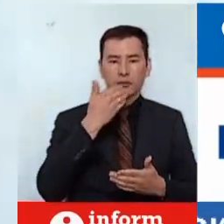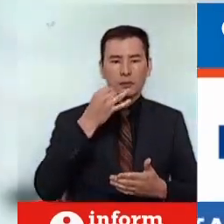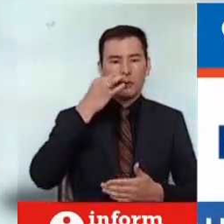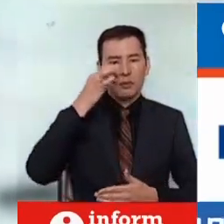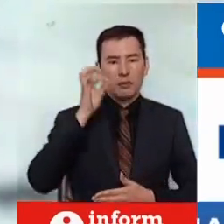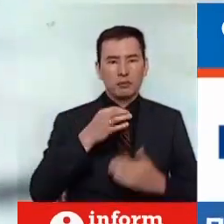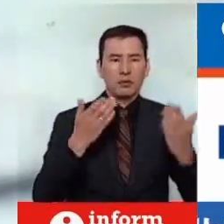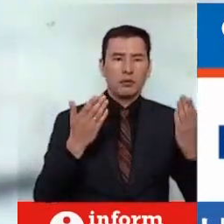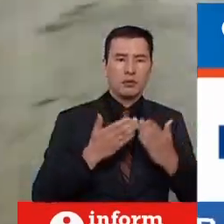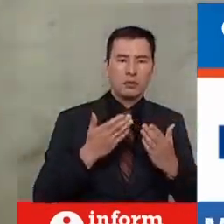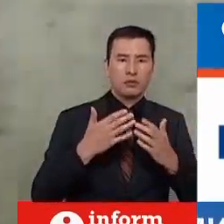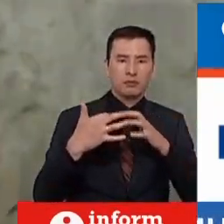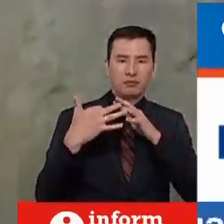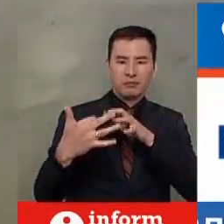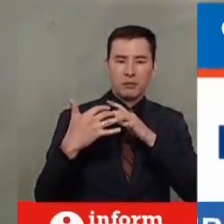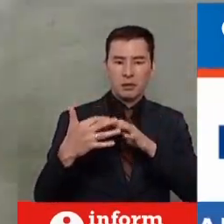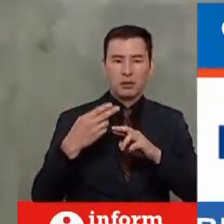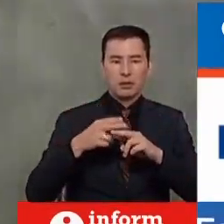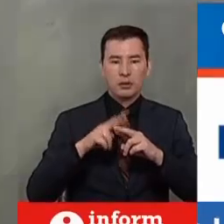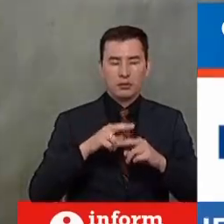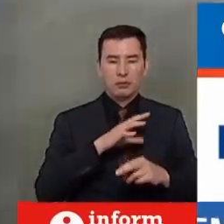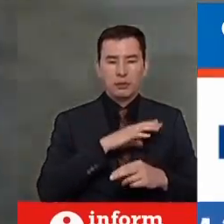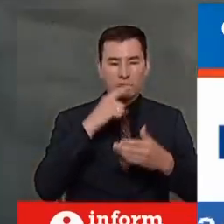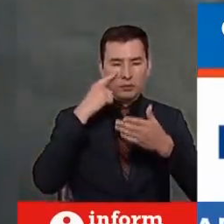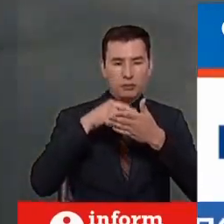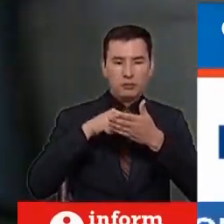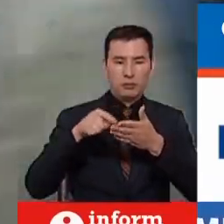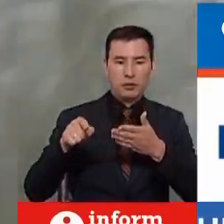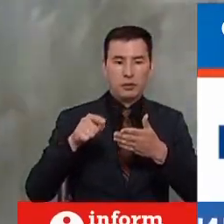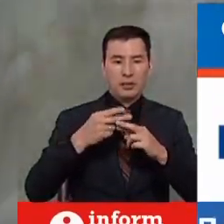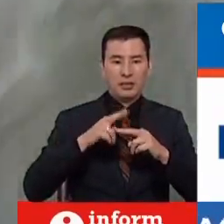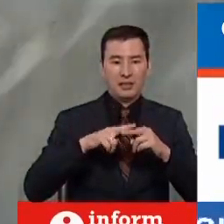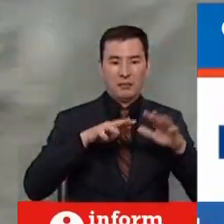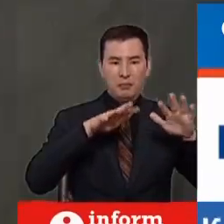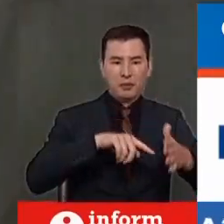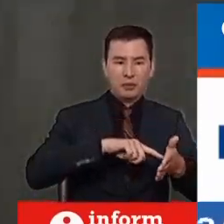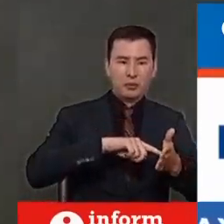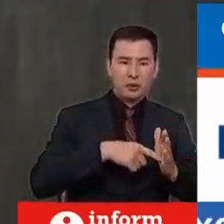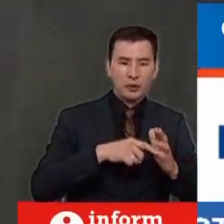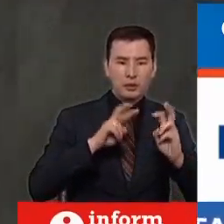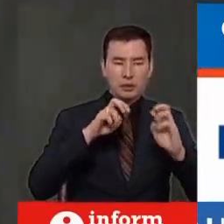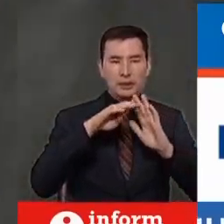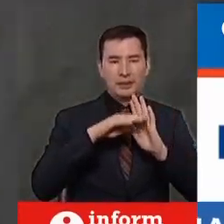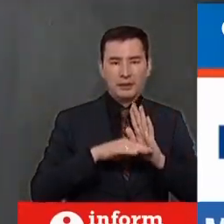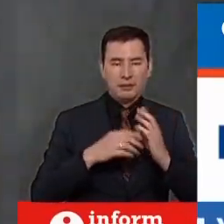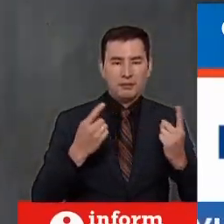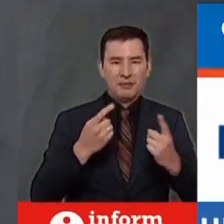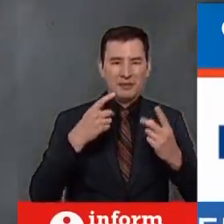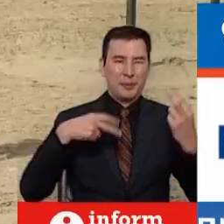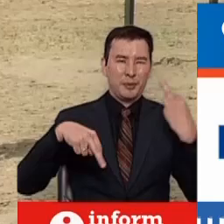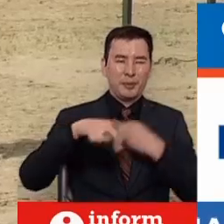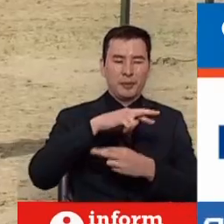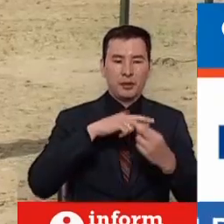современных вооруженных конфликтов глава Минобороны отметил укрепленные пункты управления это стандарт современных вооруженных